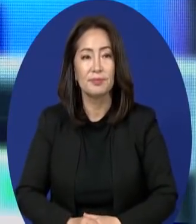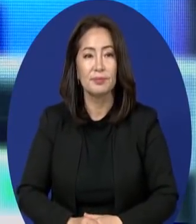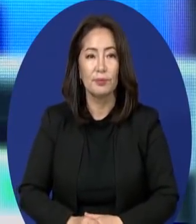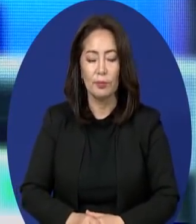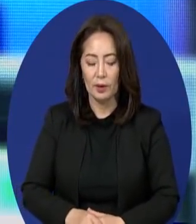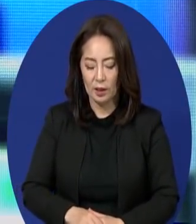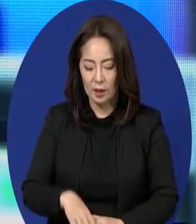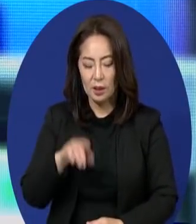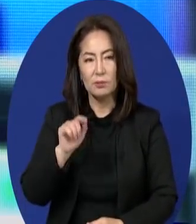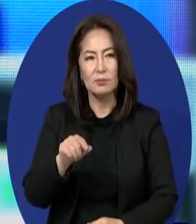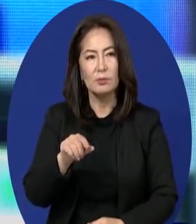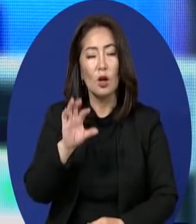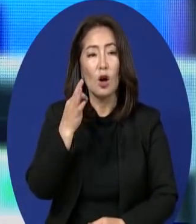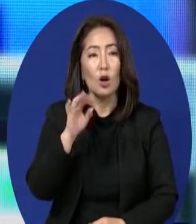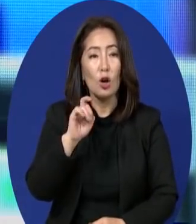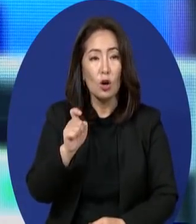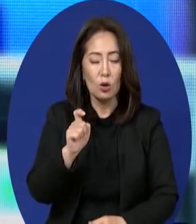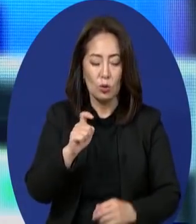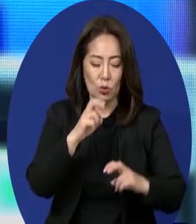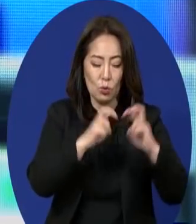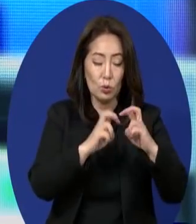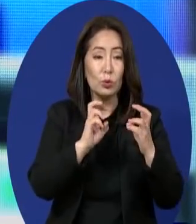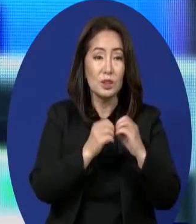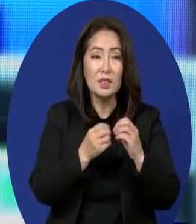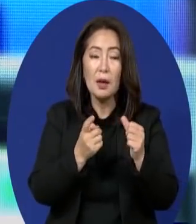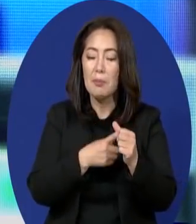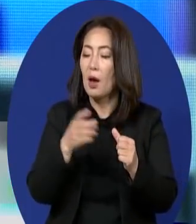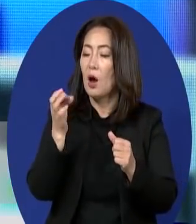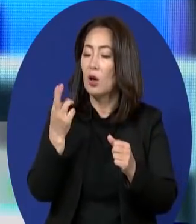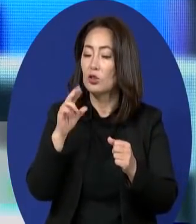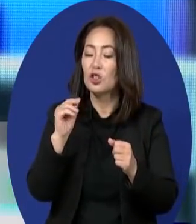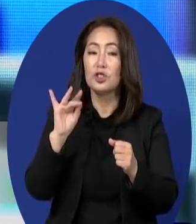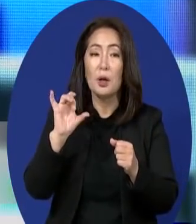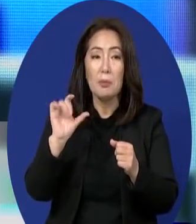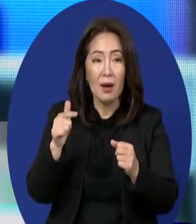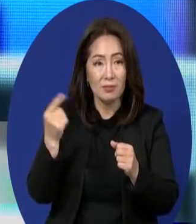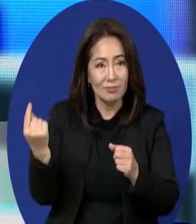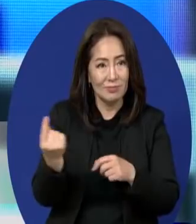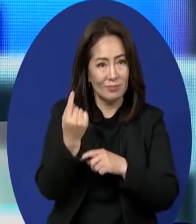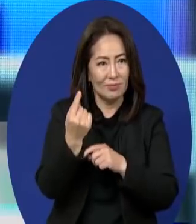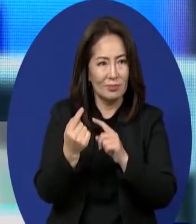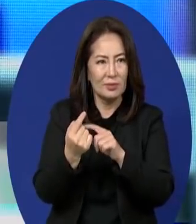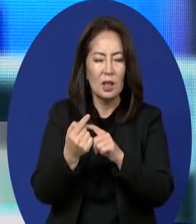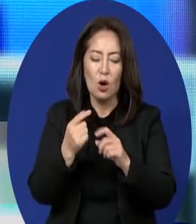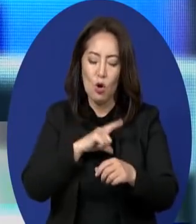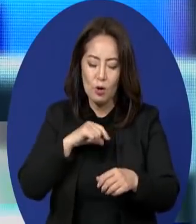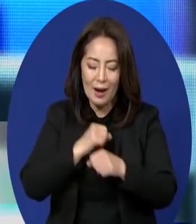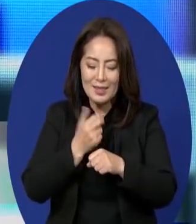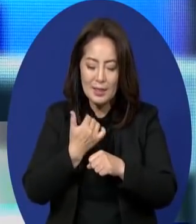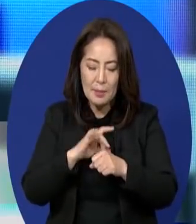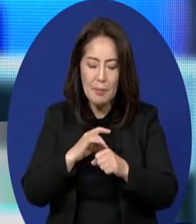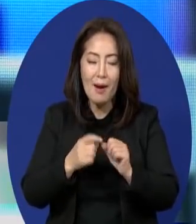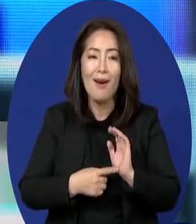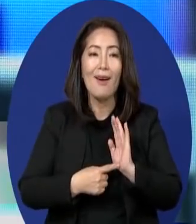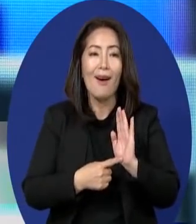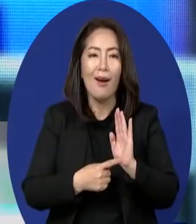30 гаруй жилийн өрхөн үйлдвэрлэл эрхэлж байгаа одон шимгийг бид цагийн хүрд хөтөлбөртөө онцоллоо. Тэрээр өөртөө ажлын байр гаргаад суух нь